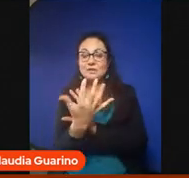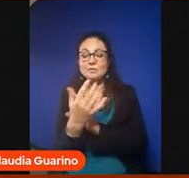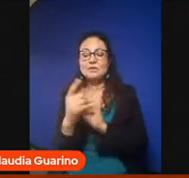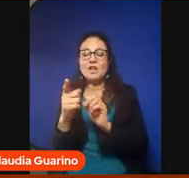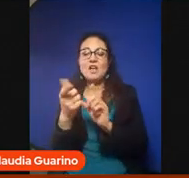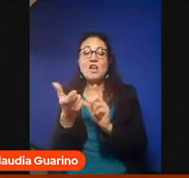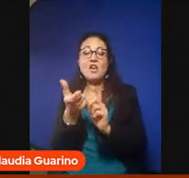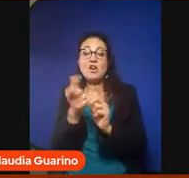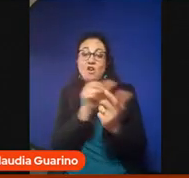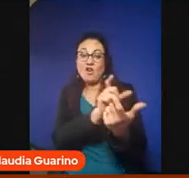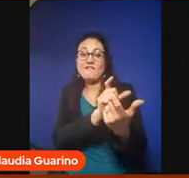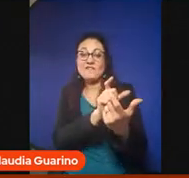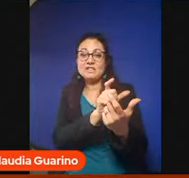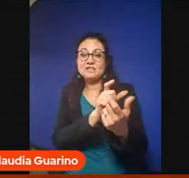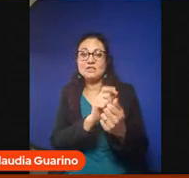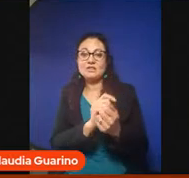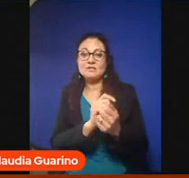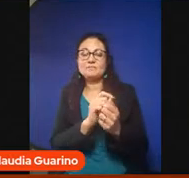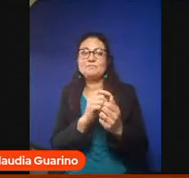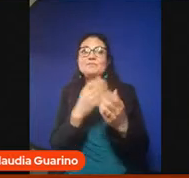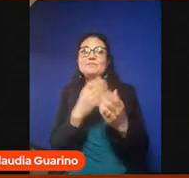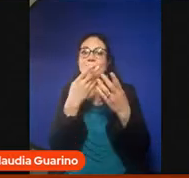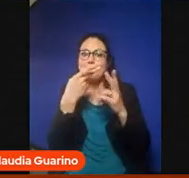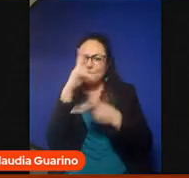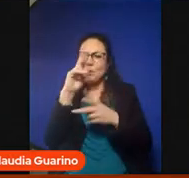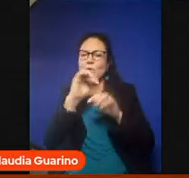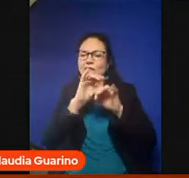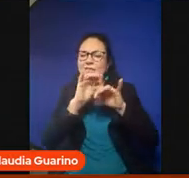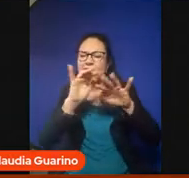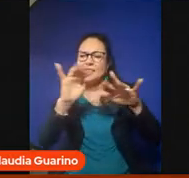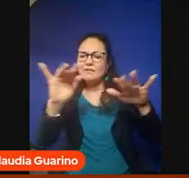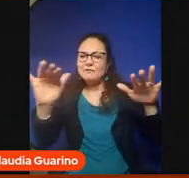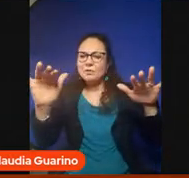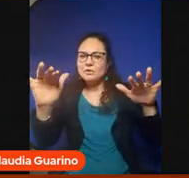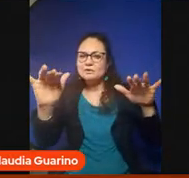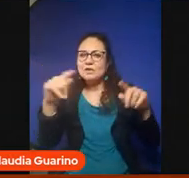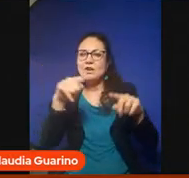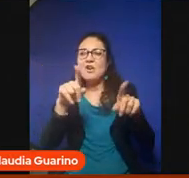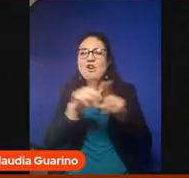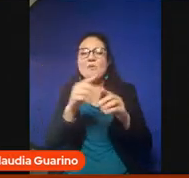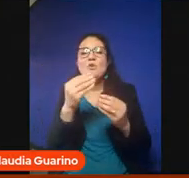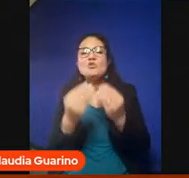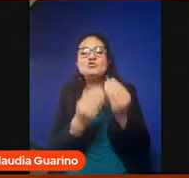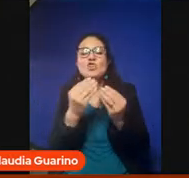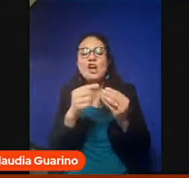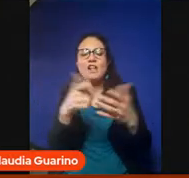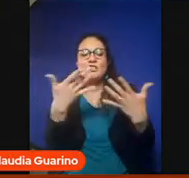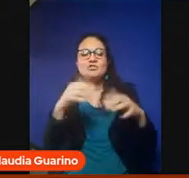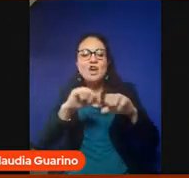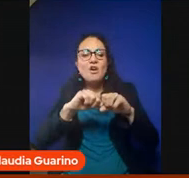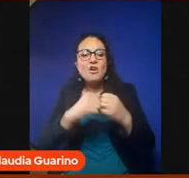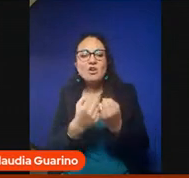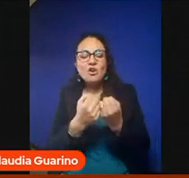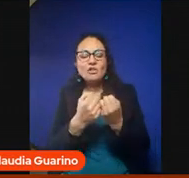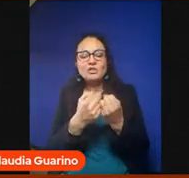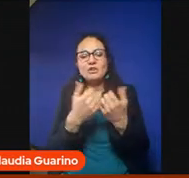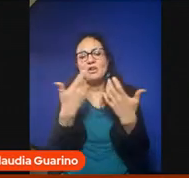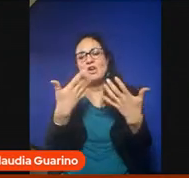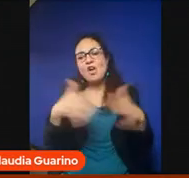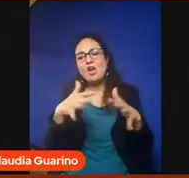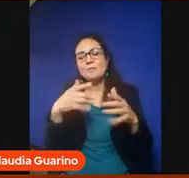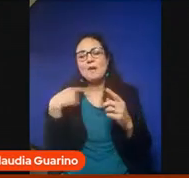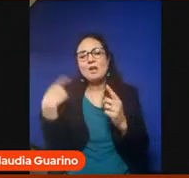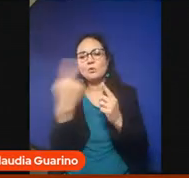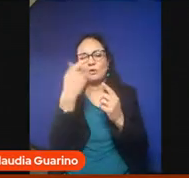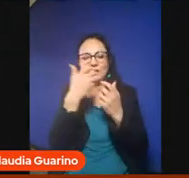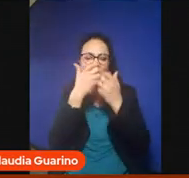conversione, è sempre più diffusa. Cioè che il giocattolo si sia rotto ormai mi sembra molto chiaro,